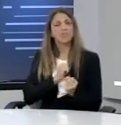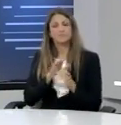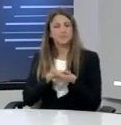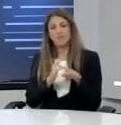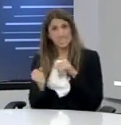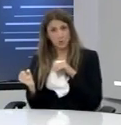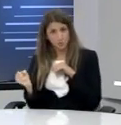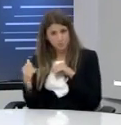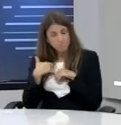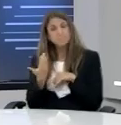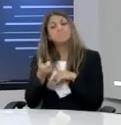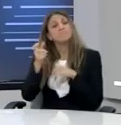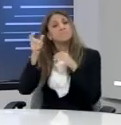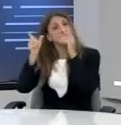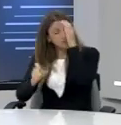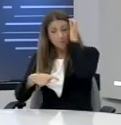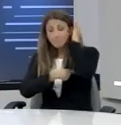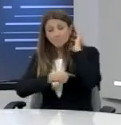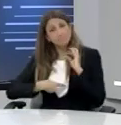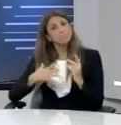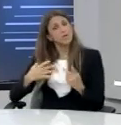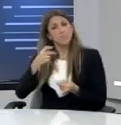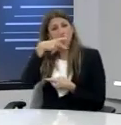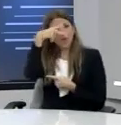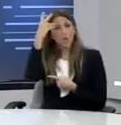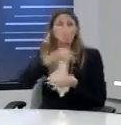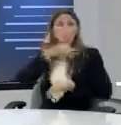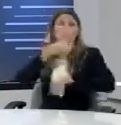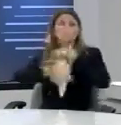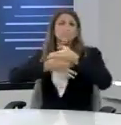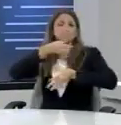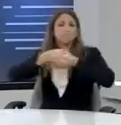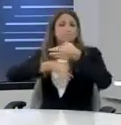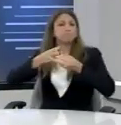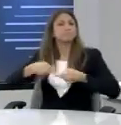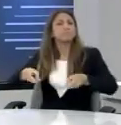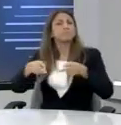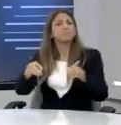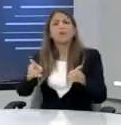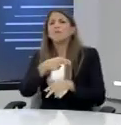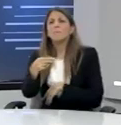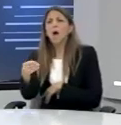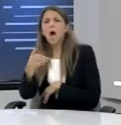μιας κεντροδεξιάς η οποία δικαιούται να ομιλεί και για